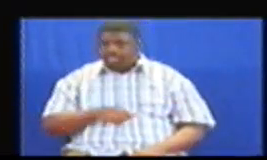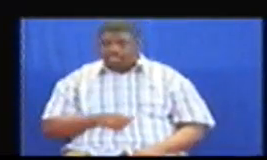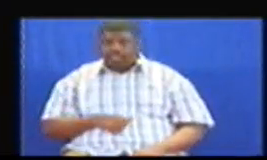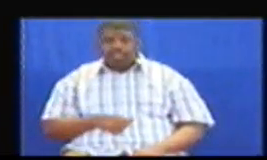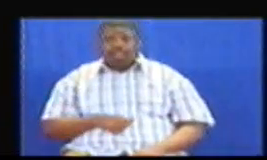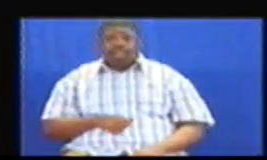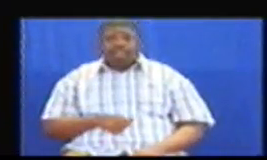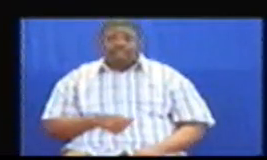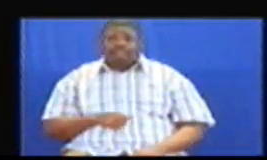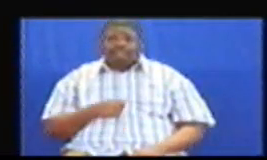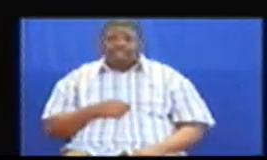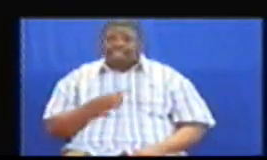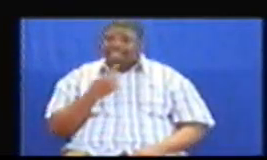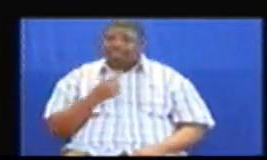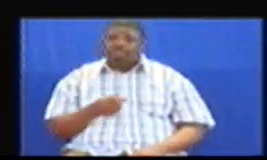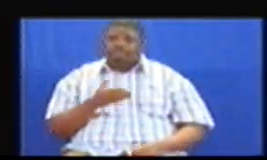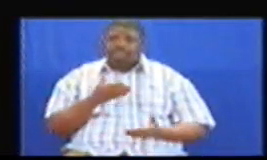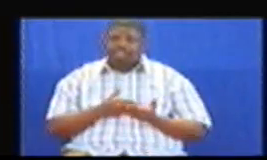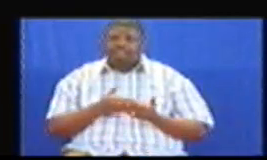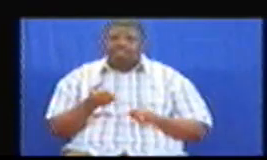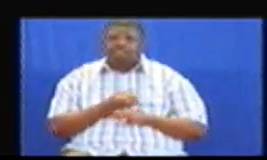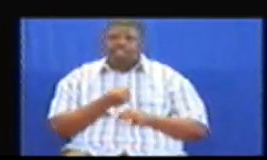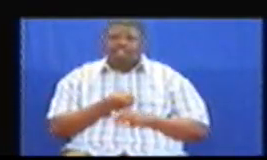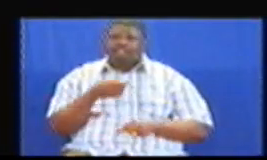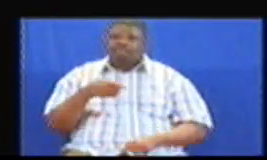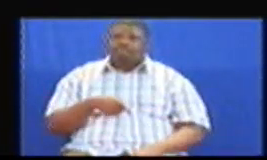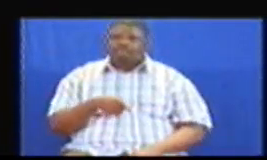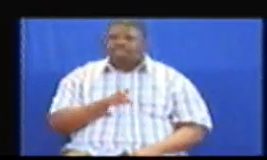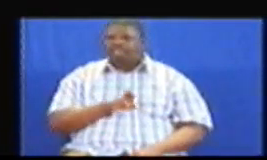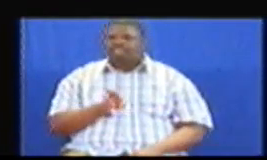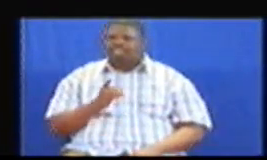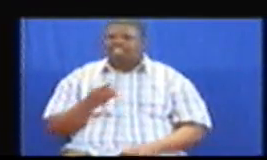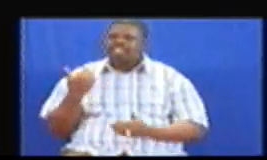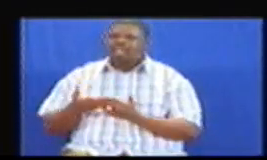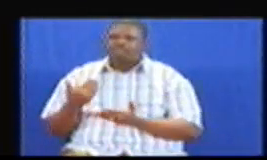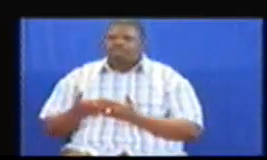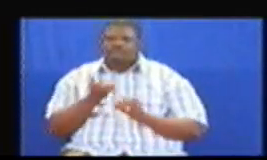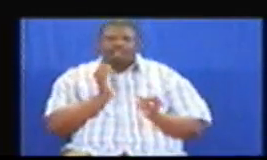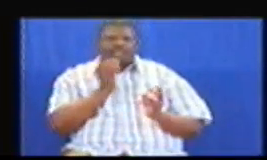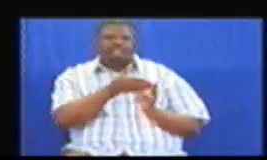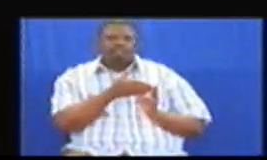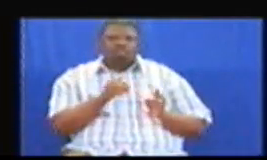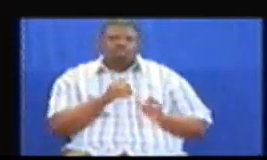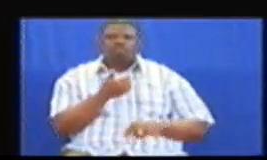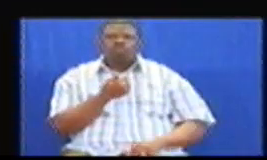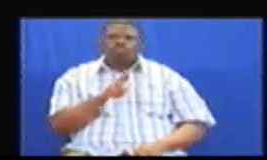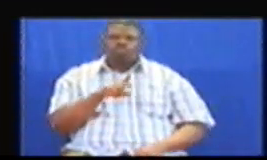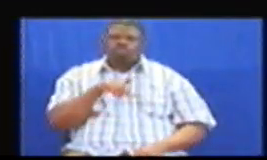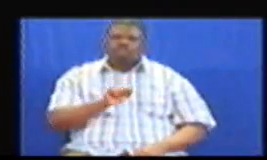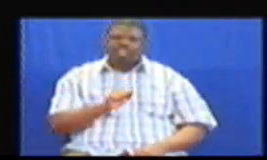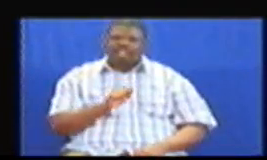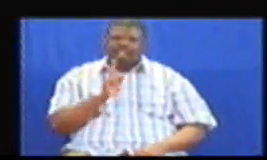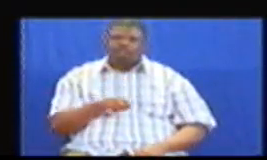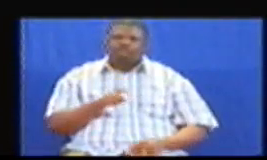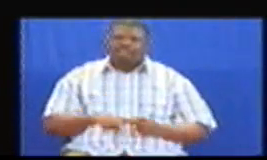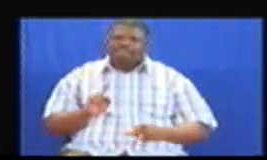ambaye ninataka nitamke nilihakikisha anakwenda kufanya PhD Cape Town. Na lengo langu ilikuwa Tulia awe ndio the first female dean